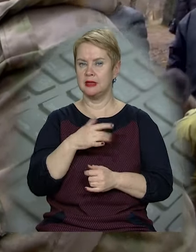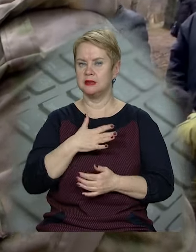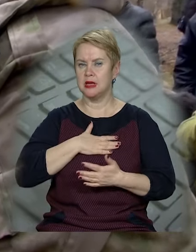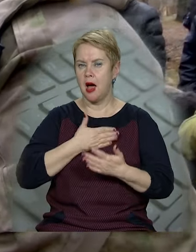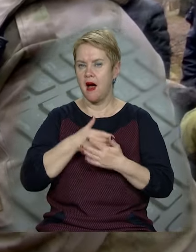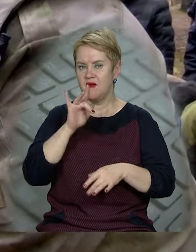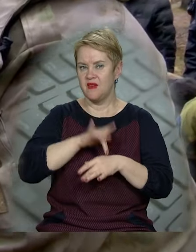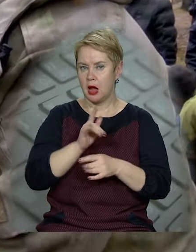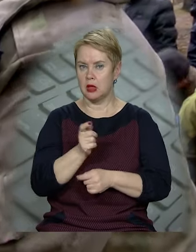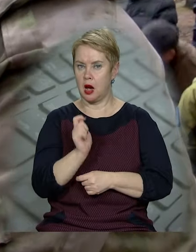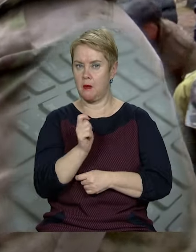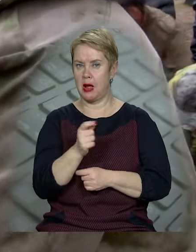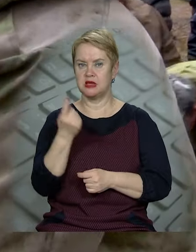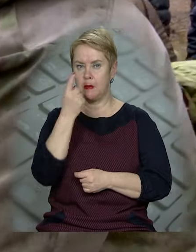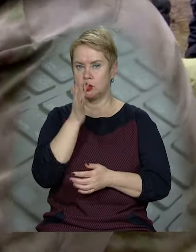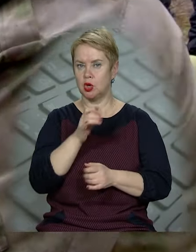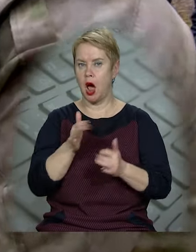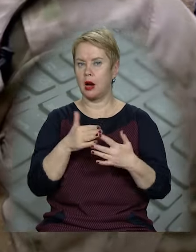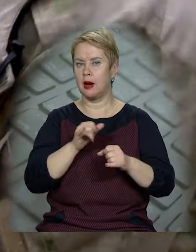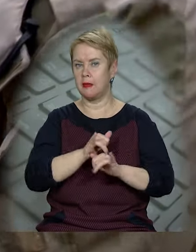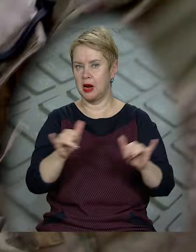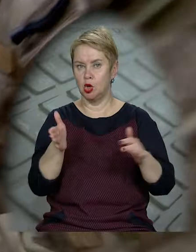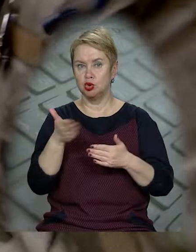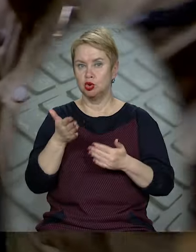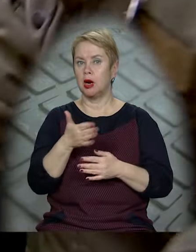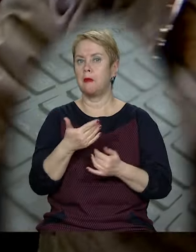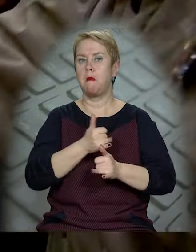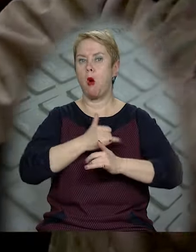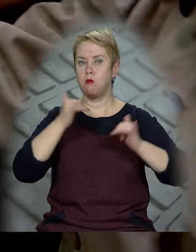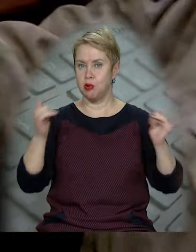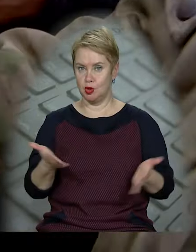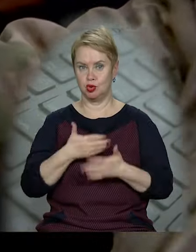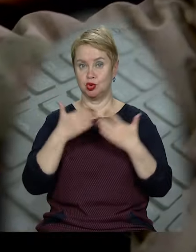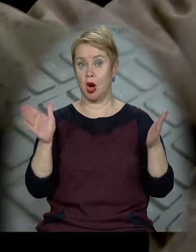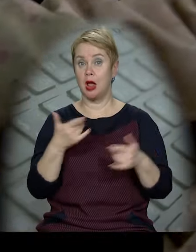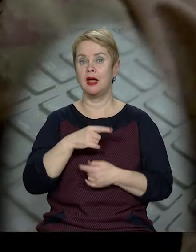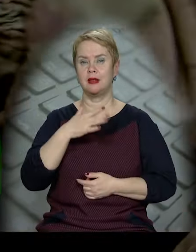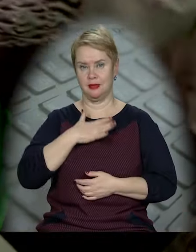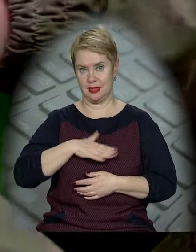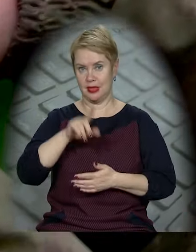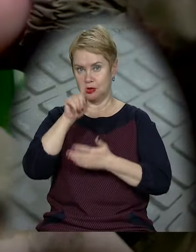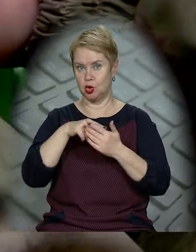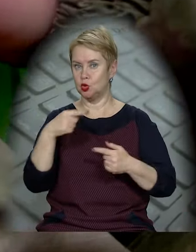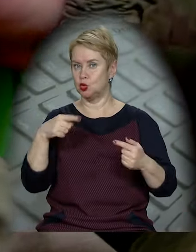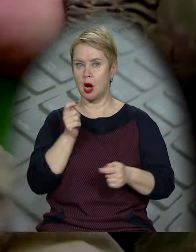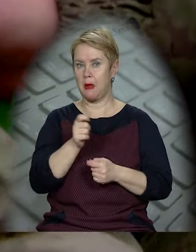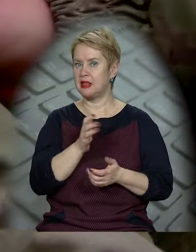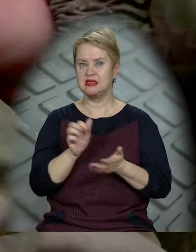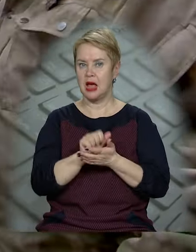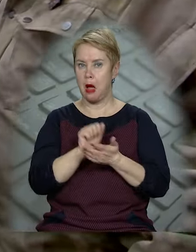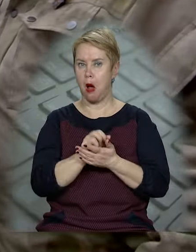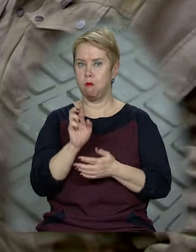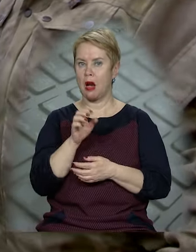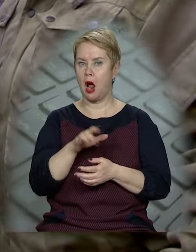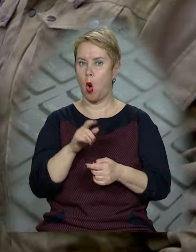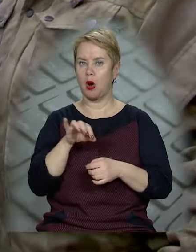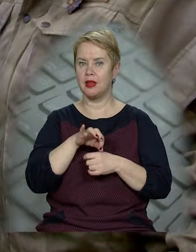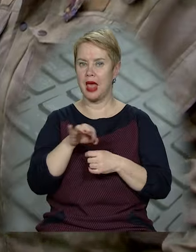рибалка, каже, після першого зариблення жителів у каналі значно побільшало. Сподіваються, що інші рибалки не займатимуться браконьєрством